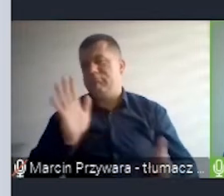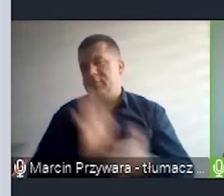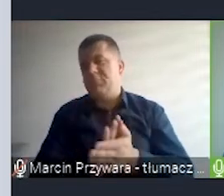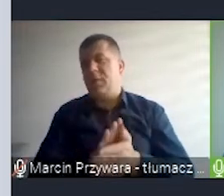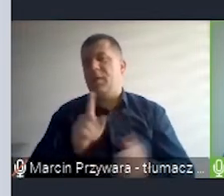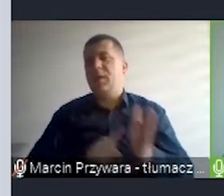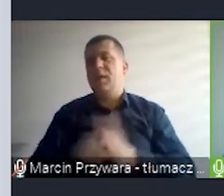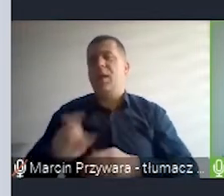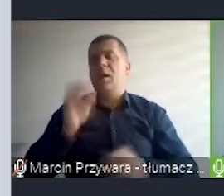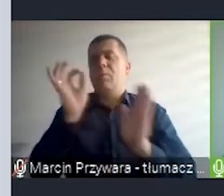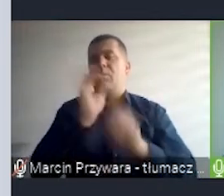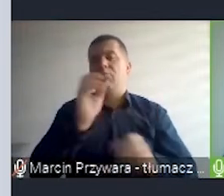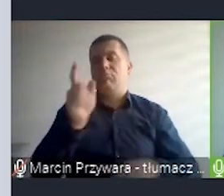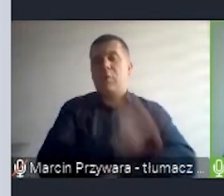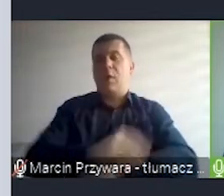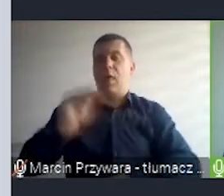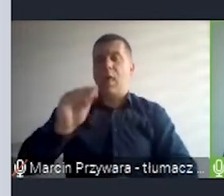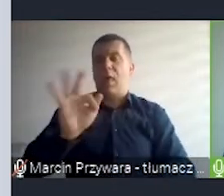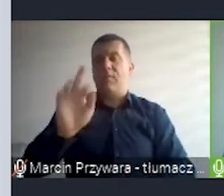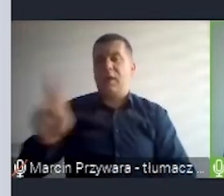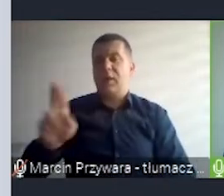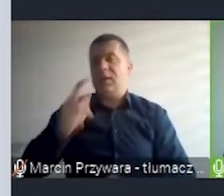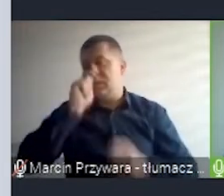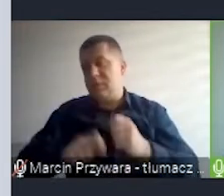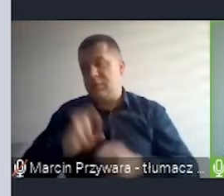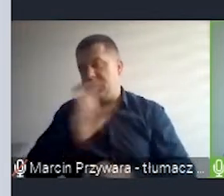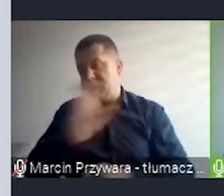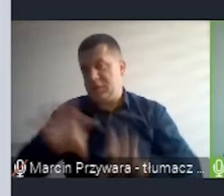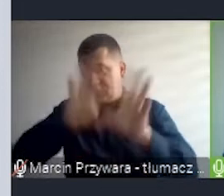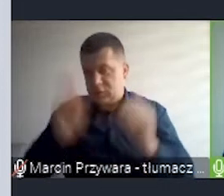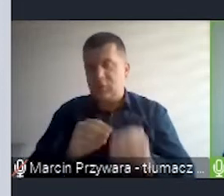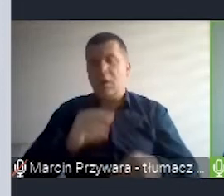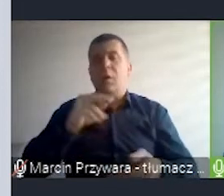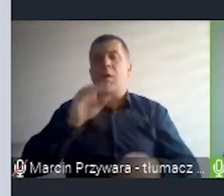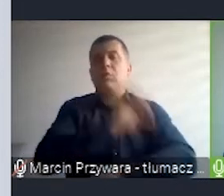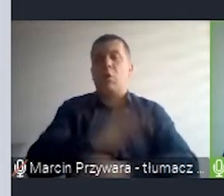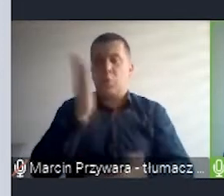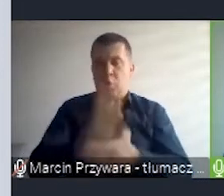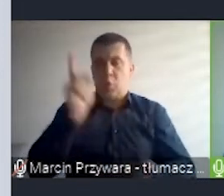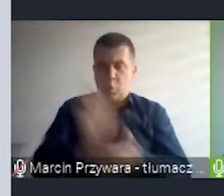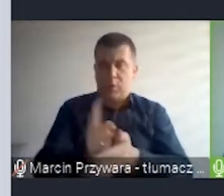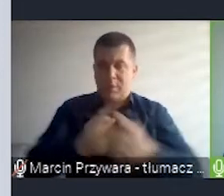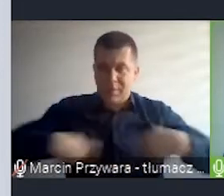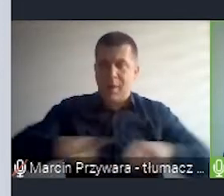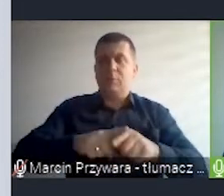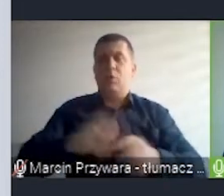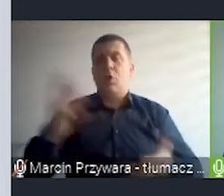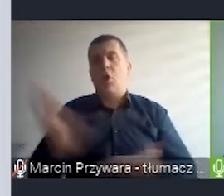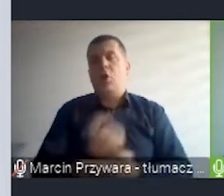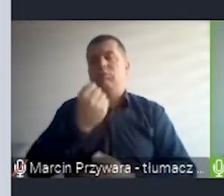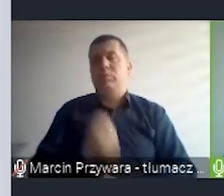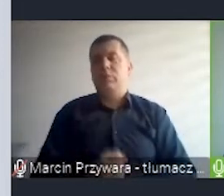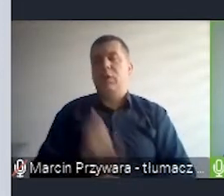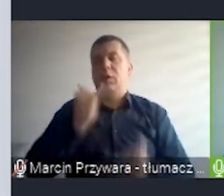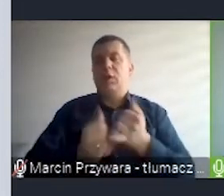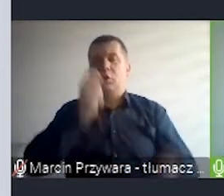dla projektu FRR-u. Dlaczego? Żeby sprawdzić, czy wszystko, co w projekcie założone, zostało zrealizowane czy odebrane. Jeśli